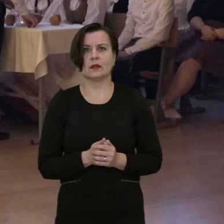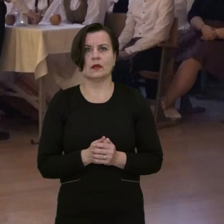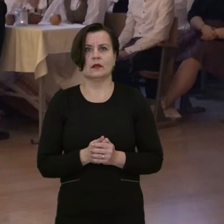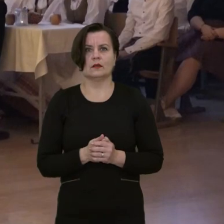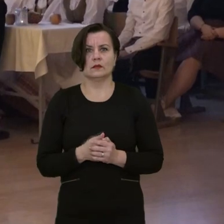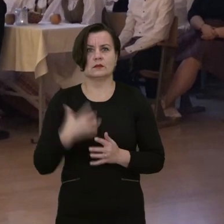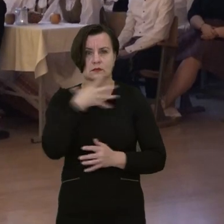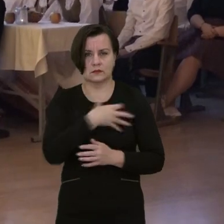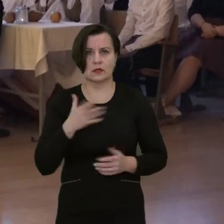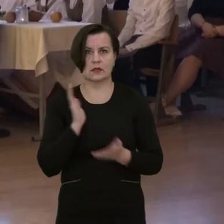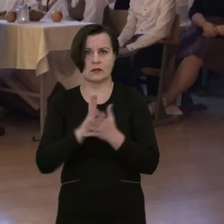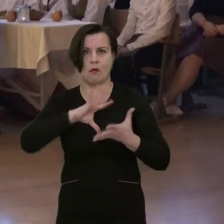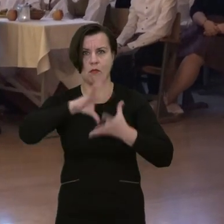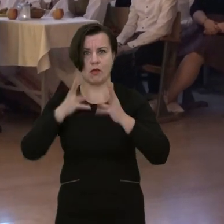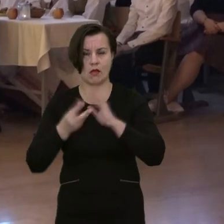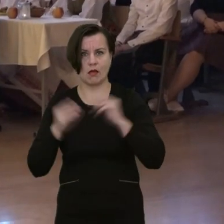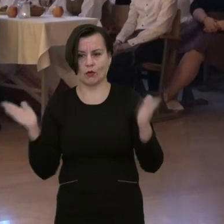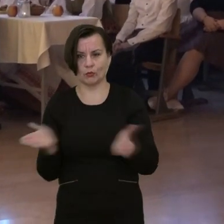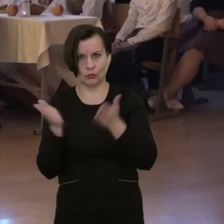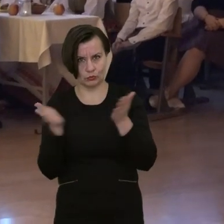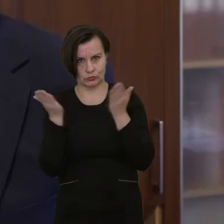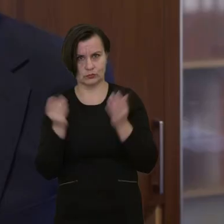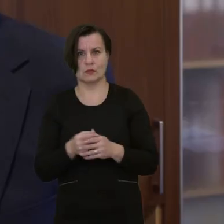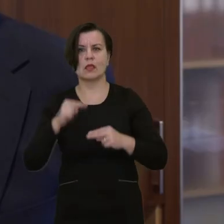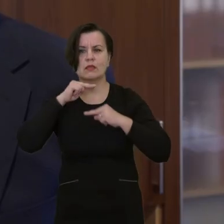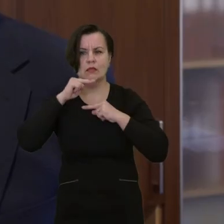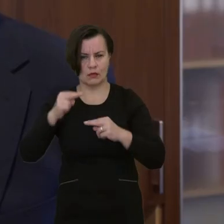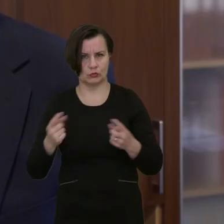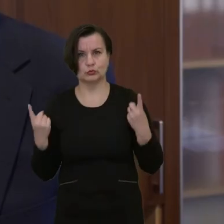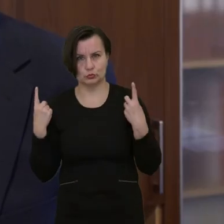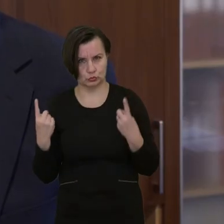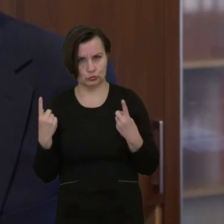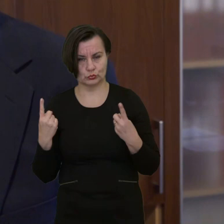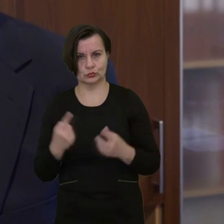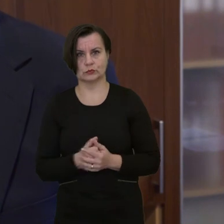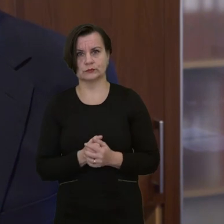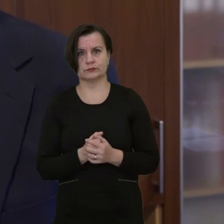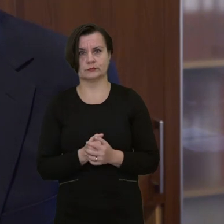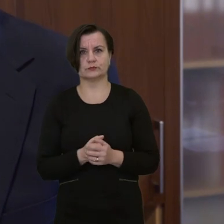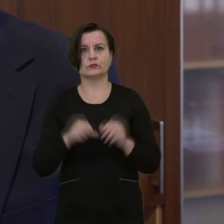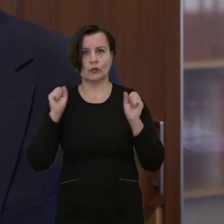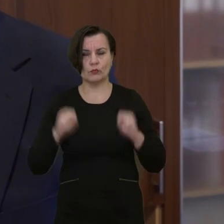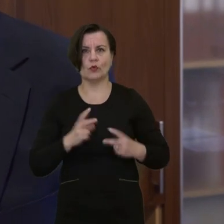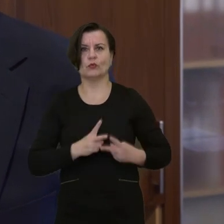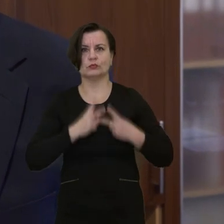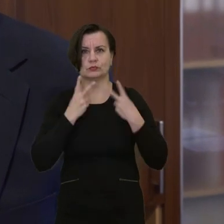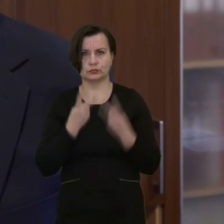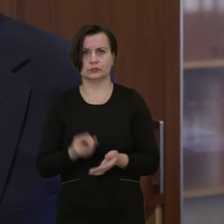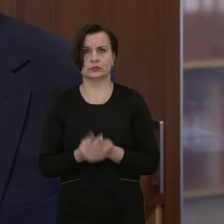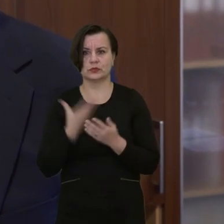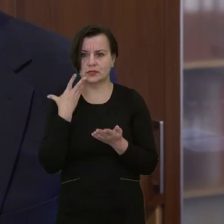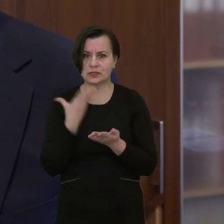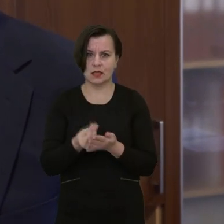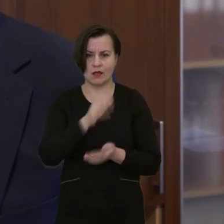Tačiau, aišku, pagrindas tai yra bendrasis ugdymas, kuriam tikrai skiriam didelį dėmesį, galim pasidžiaugti